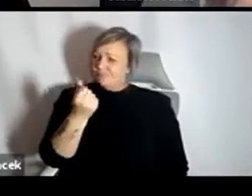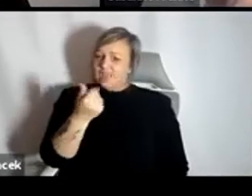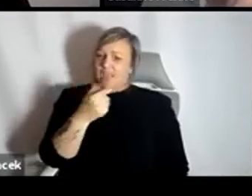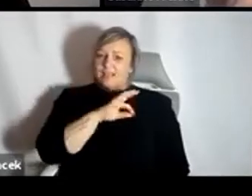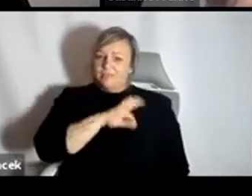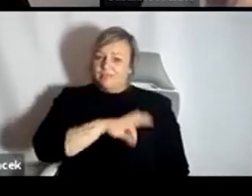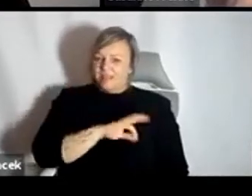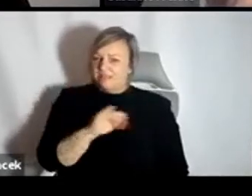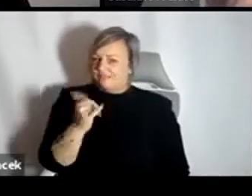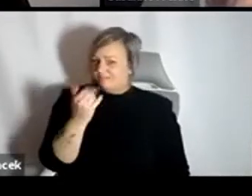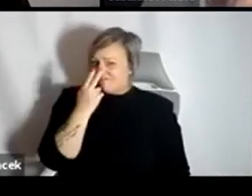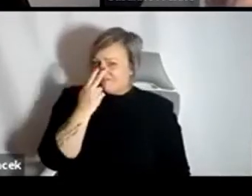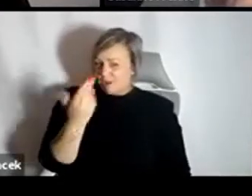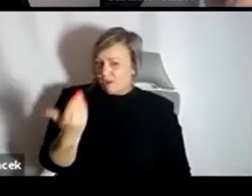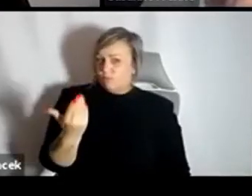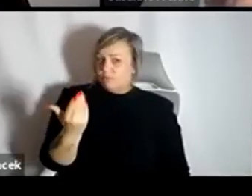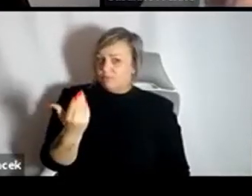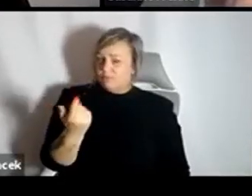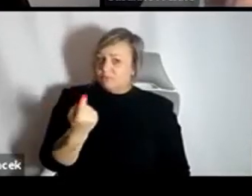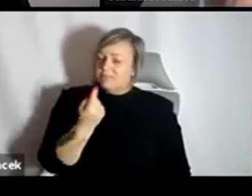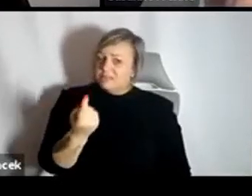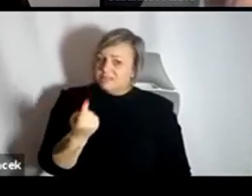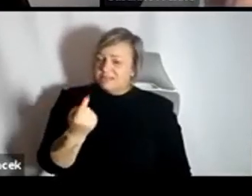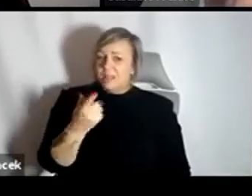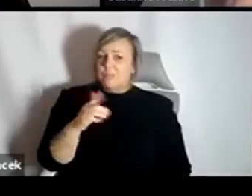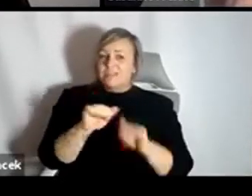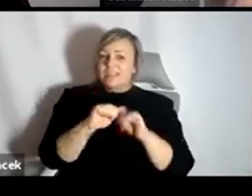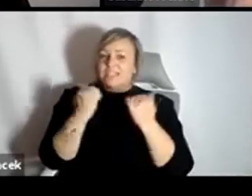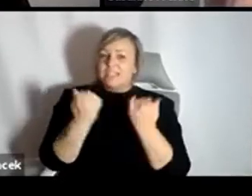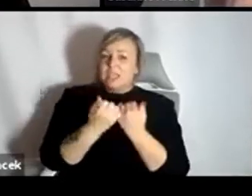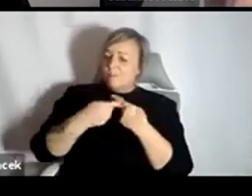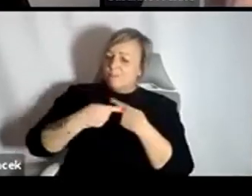welche Länder er seine Teams schickt,